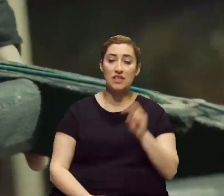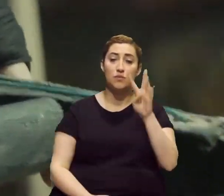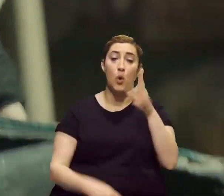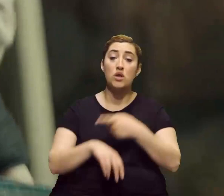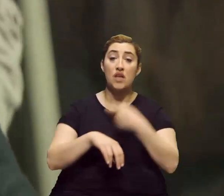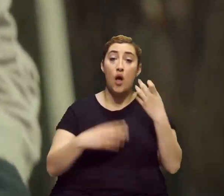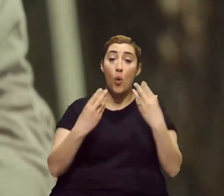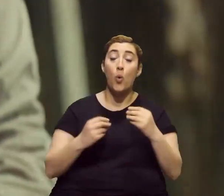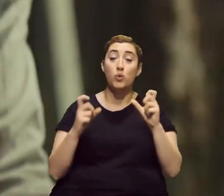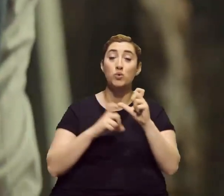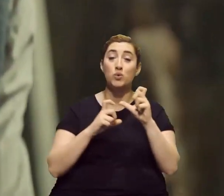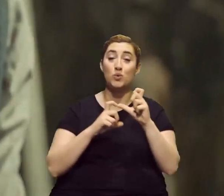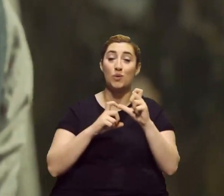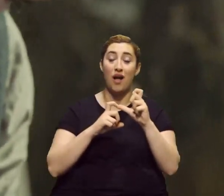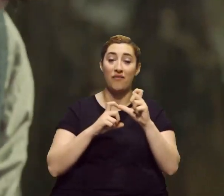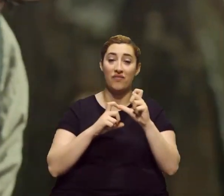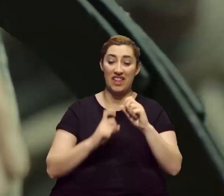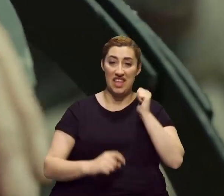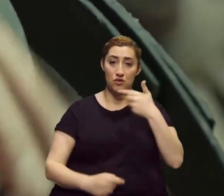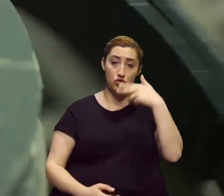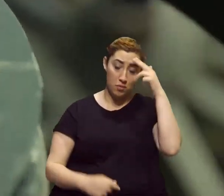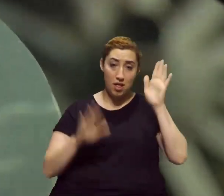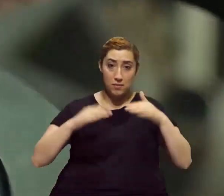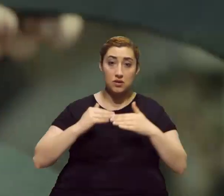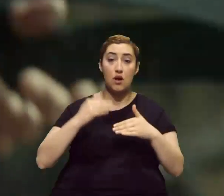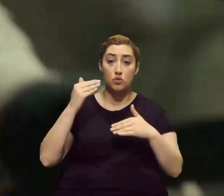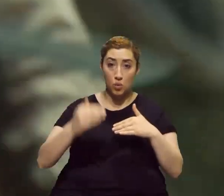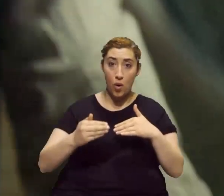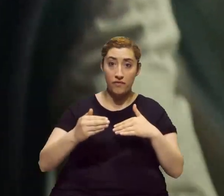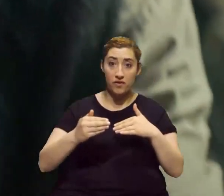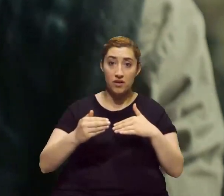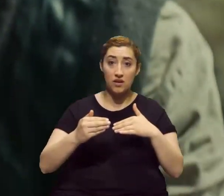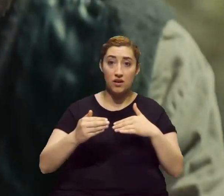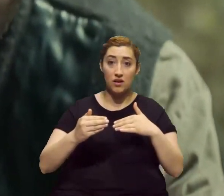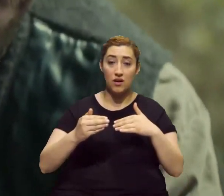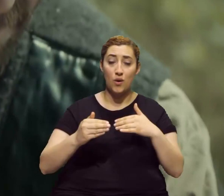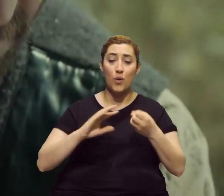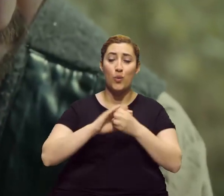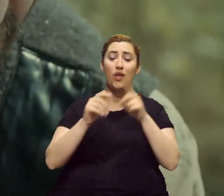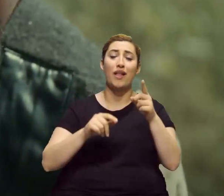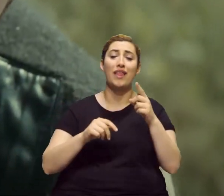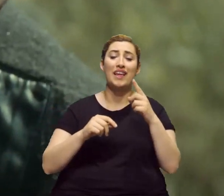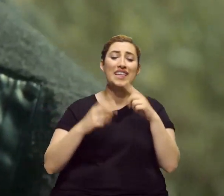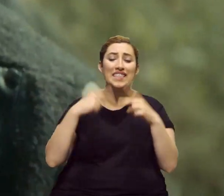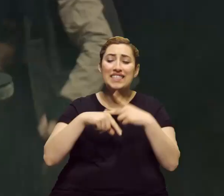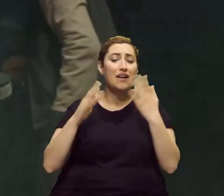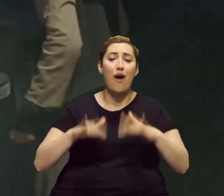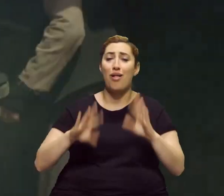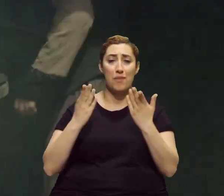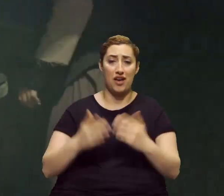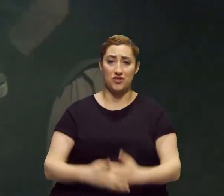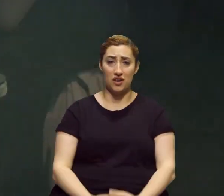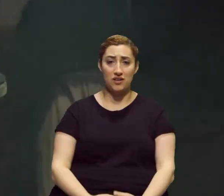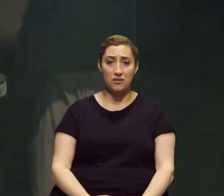24 saatin kaldı sultan. Yarın cuma namazından sonra yeryüzünden silineceksin. Sakallı adam çekici